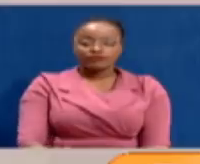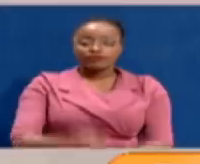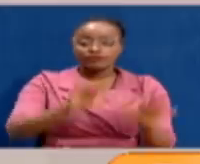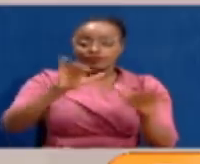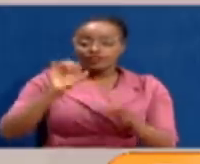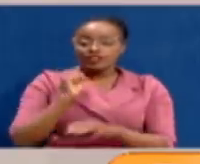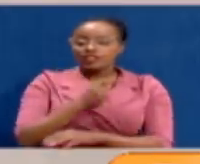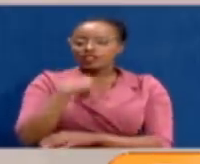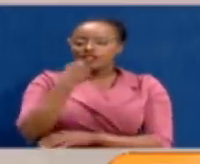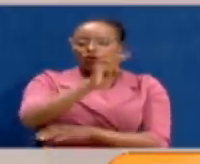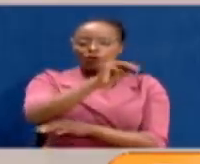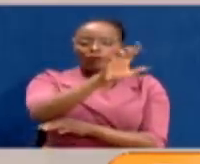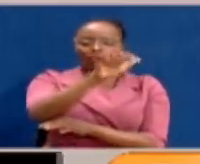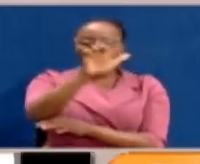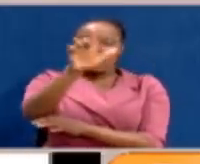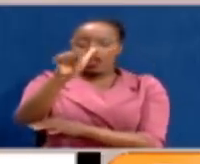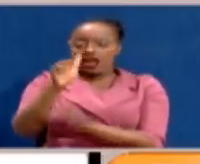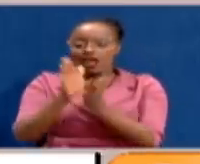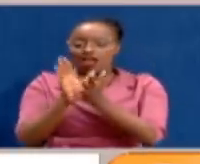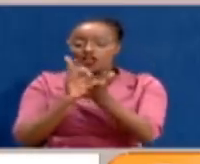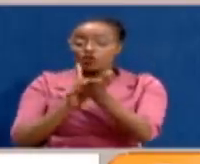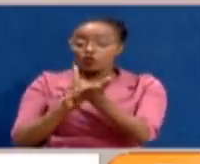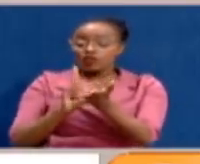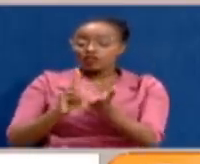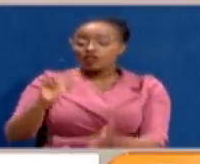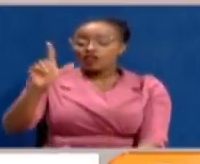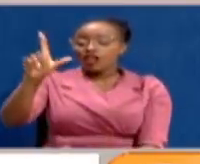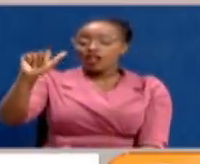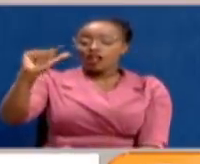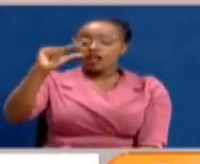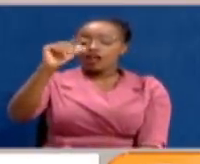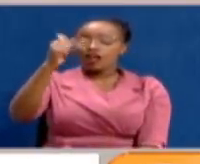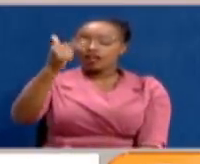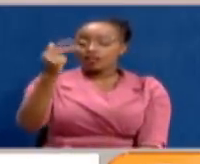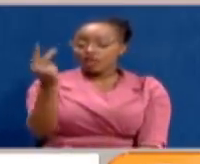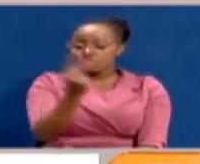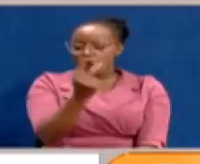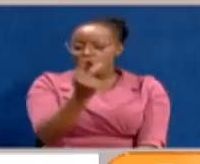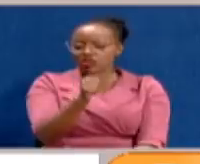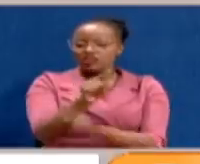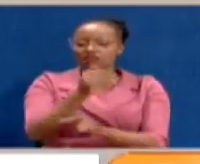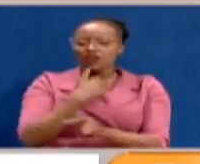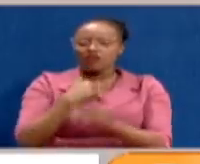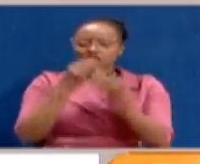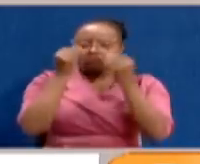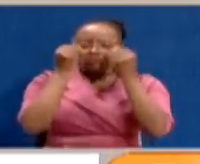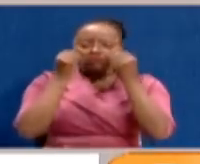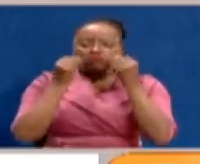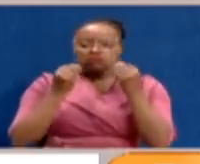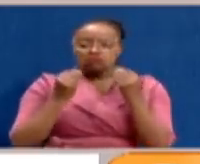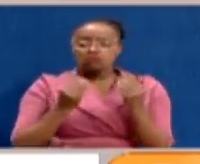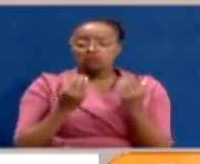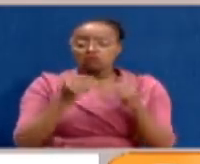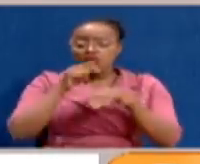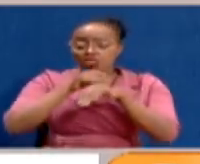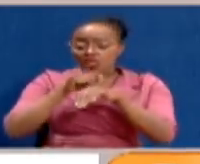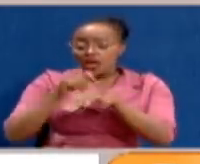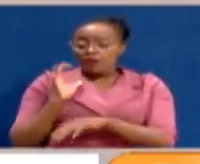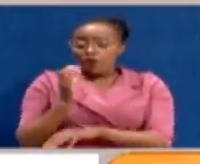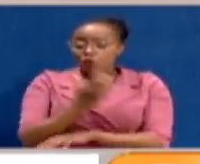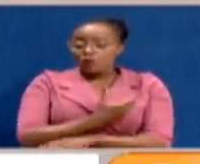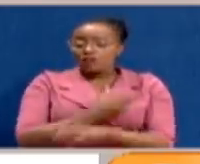Maseneta Clephas Malala, Dr. Christopher Lagat wamebubujikwa na machozi mbele ya kikao cha kamati ya